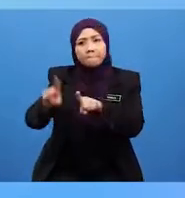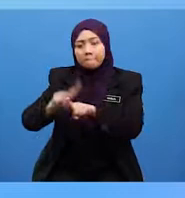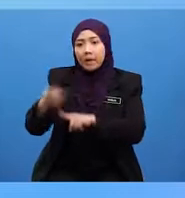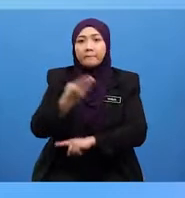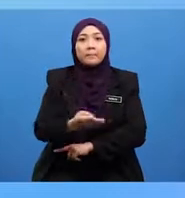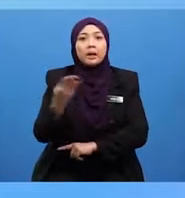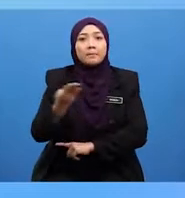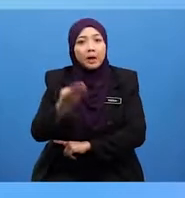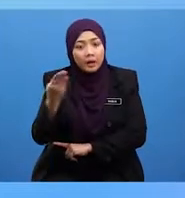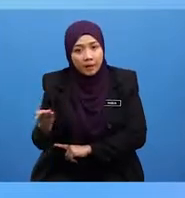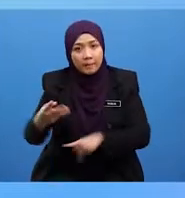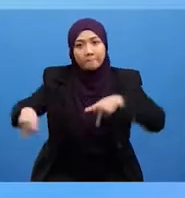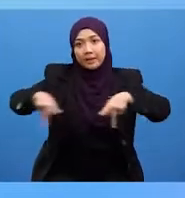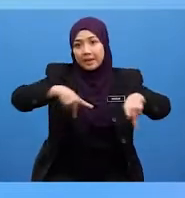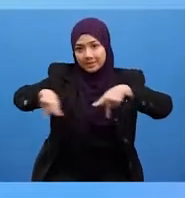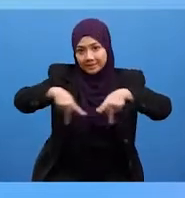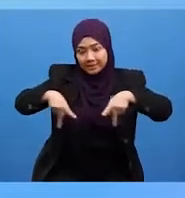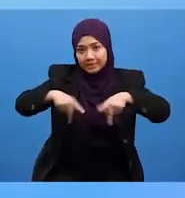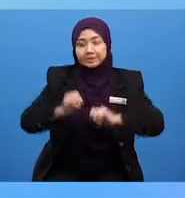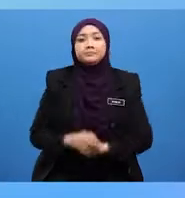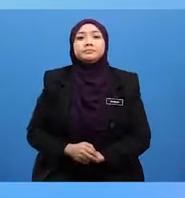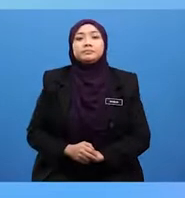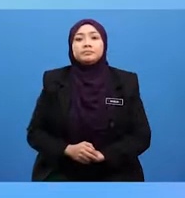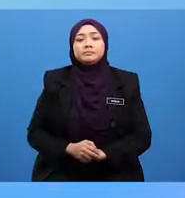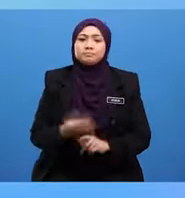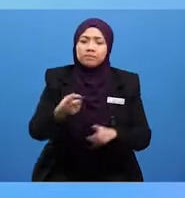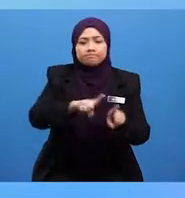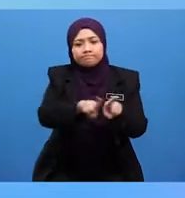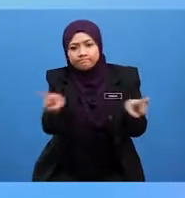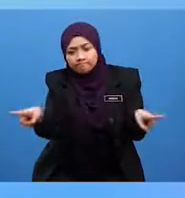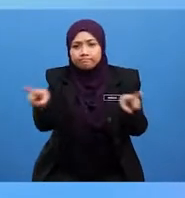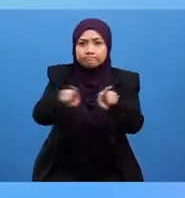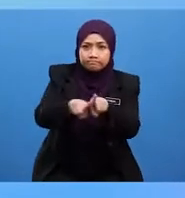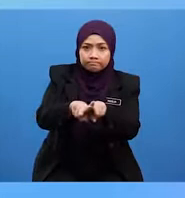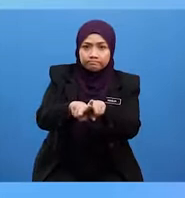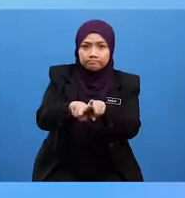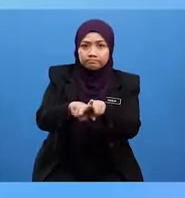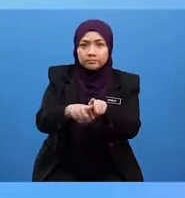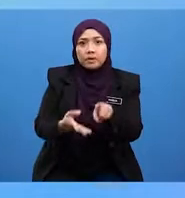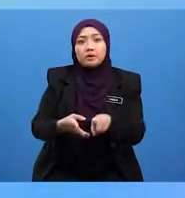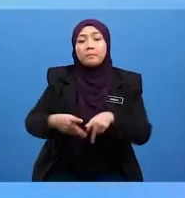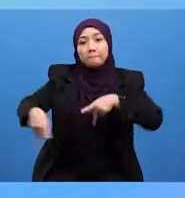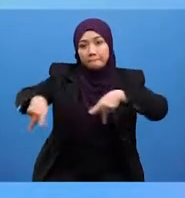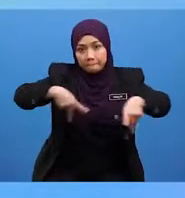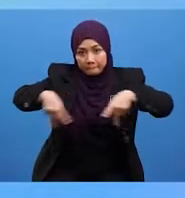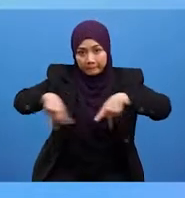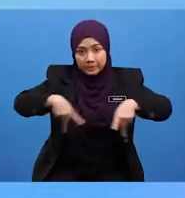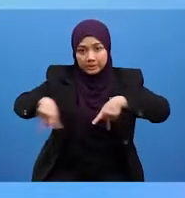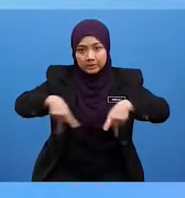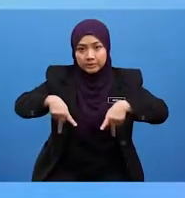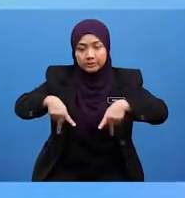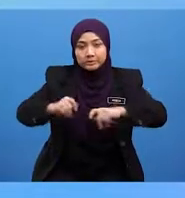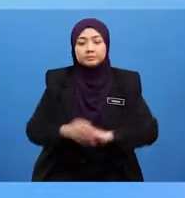termoplastik dan plastik termoset. Membanding dan membezakan termoplastik dan